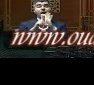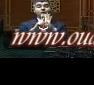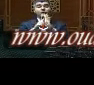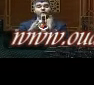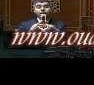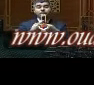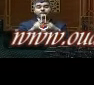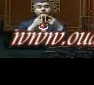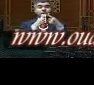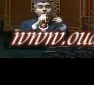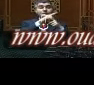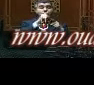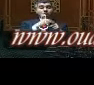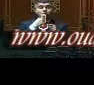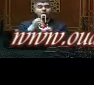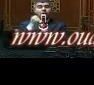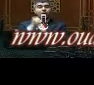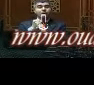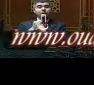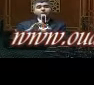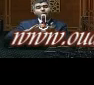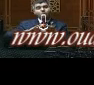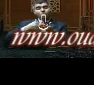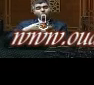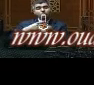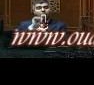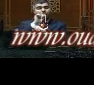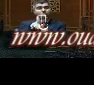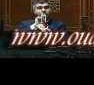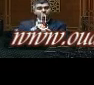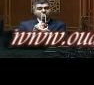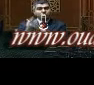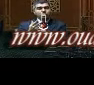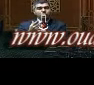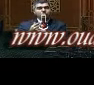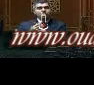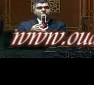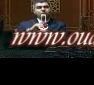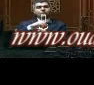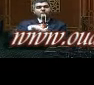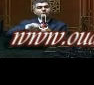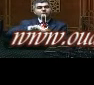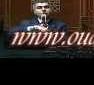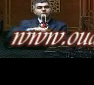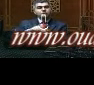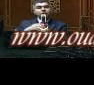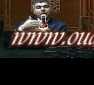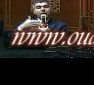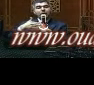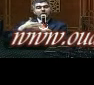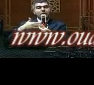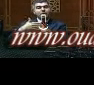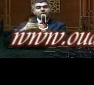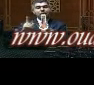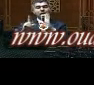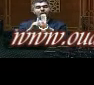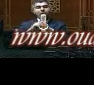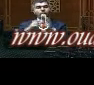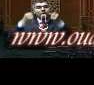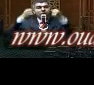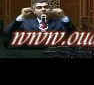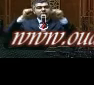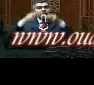من النصوص في إطار تنزيل مدونة الشغل وتوفير الحماية الاجتماعية للمستخدمين وتعكيف على إعداد مشروع القانون التنظيمي